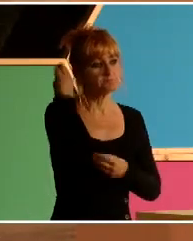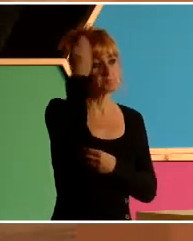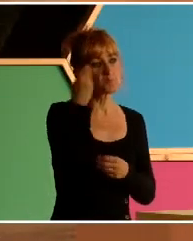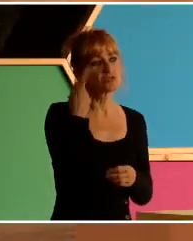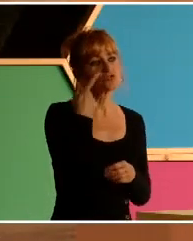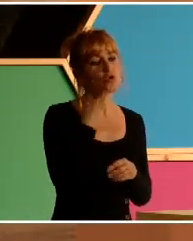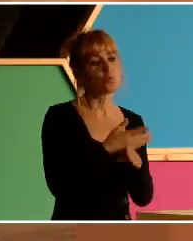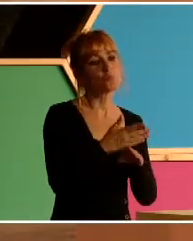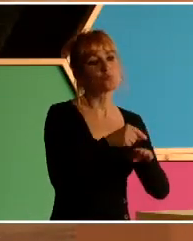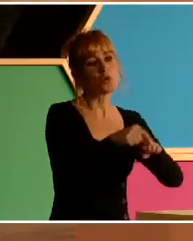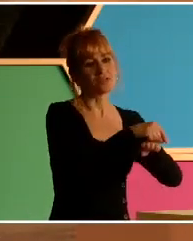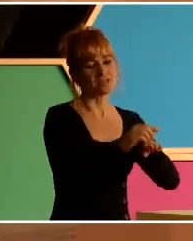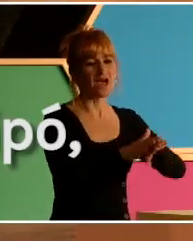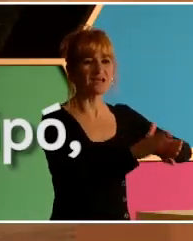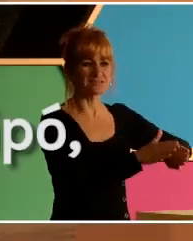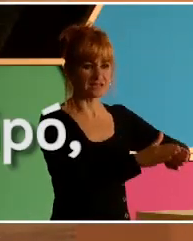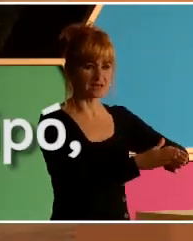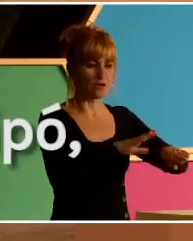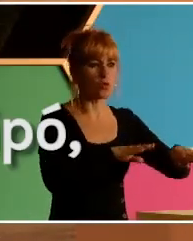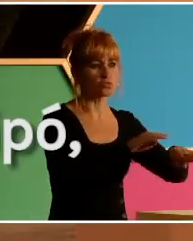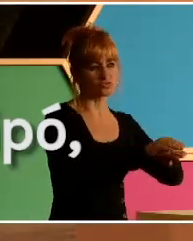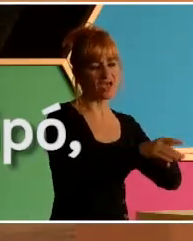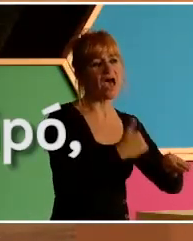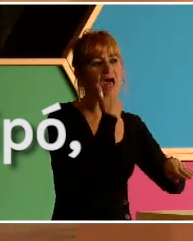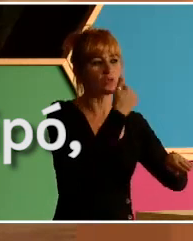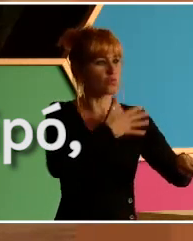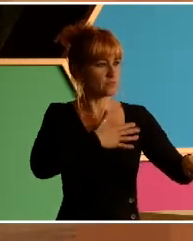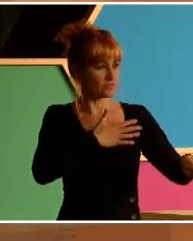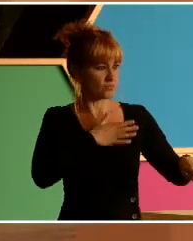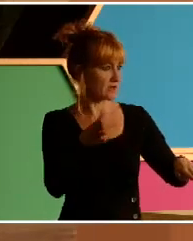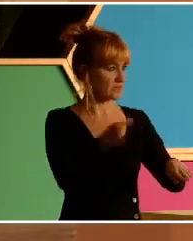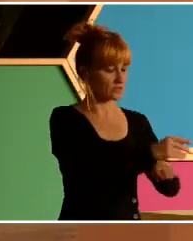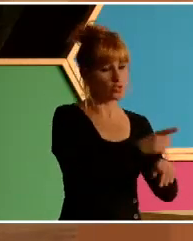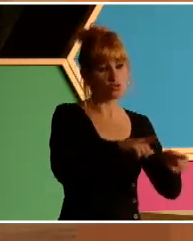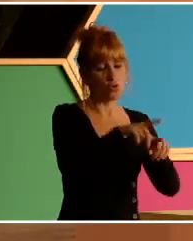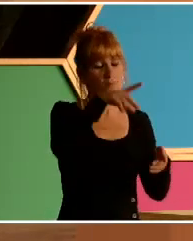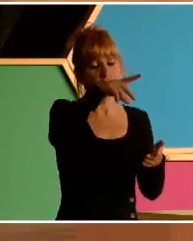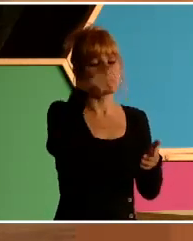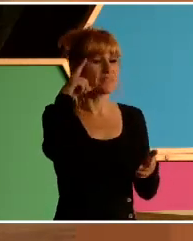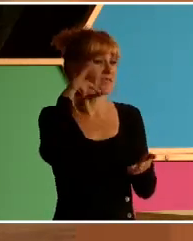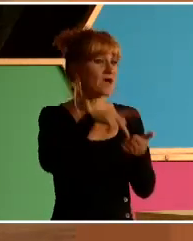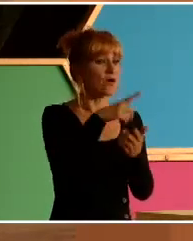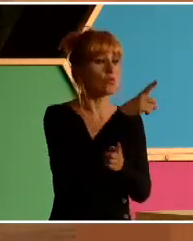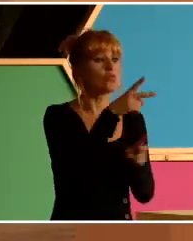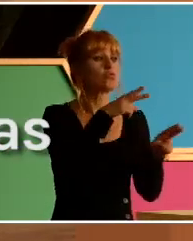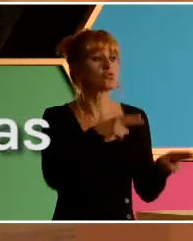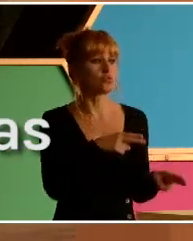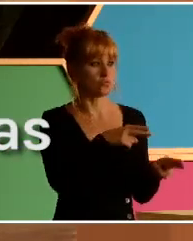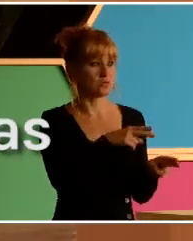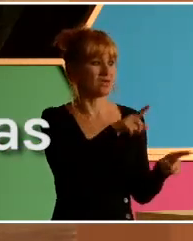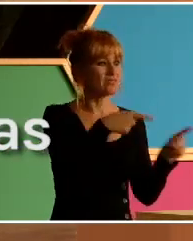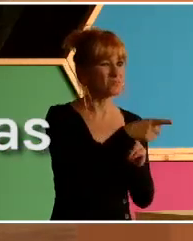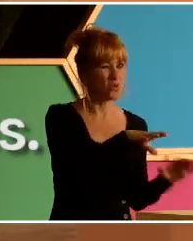d'esquerres utilitzar una cosa que és patrimoni de tothom que hi va participar, com l'1 d'octubre. No crec que això s'hagi d'utilitzar després per